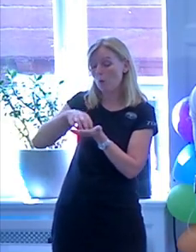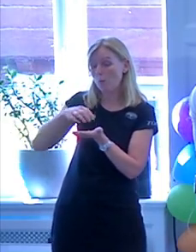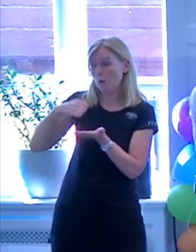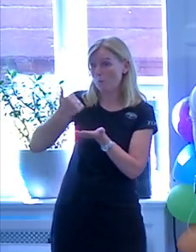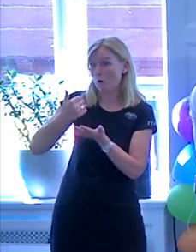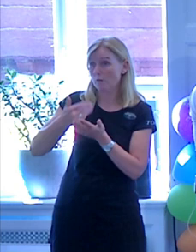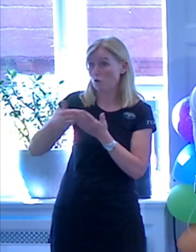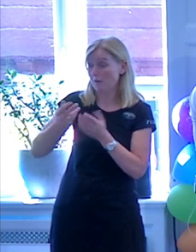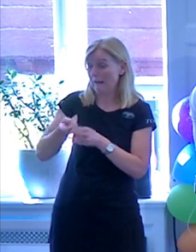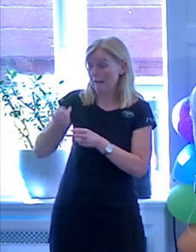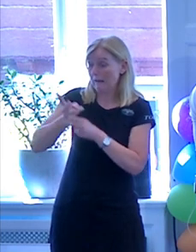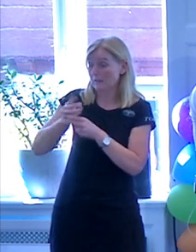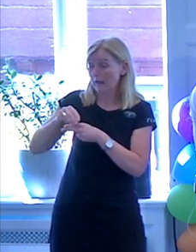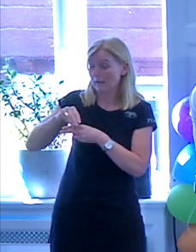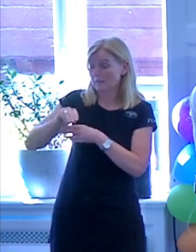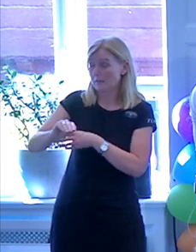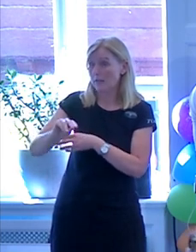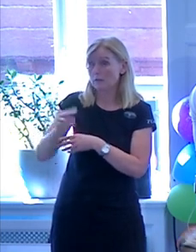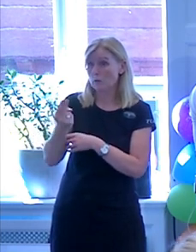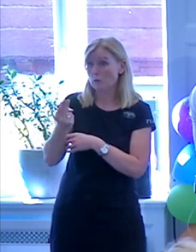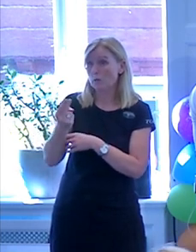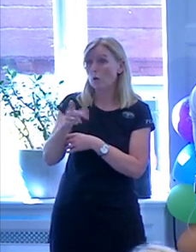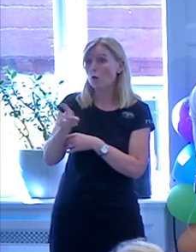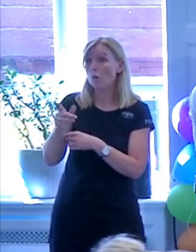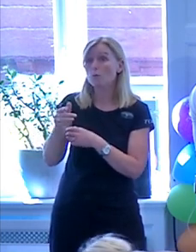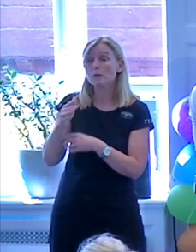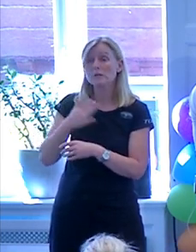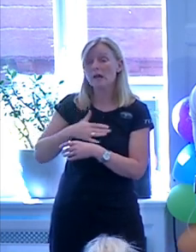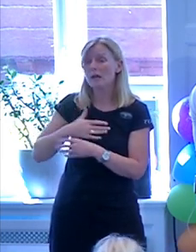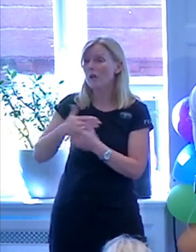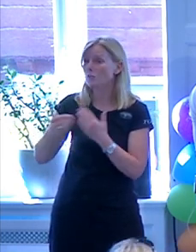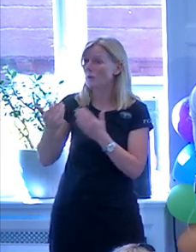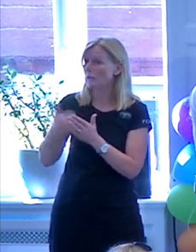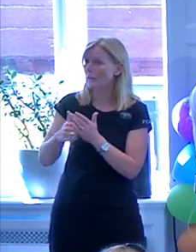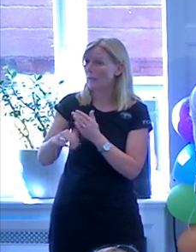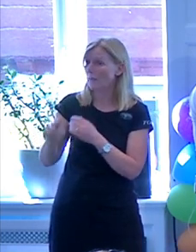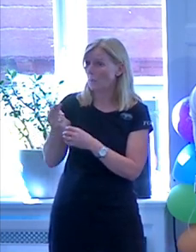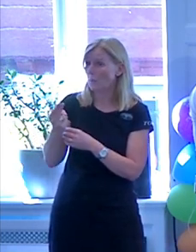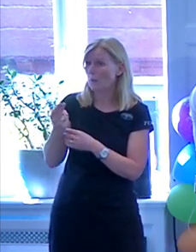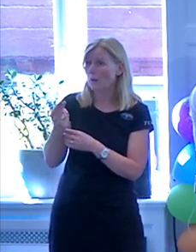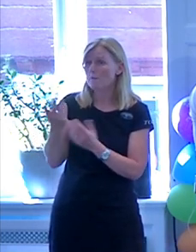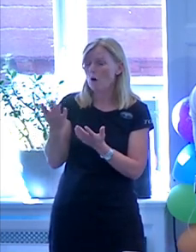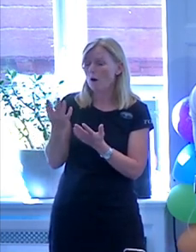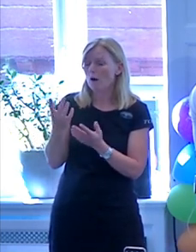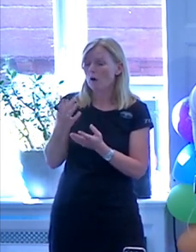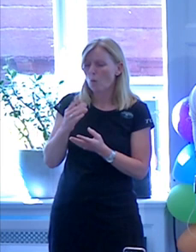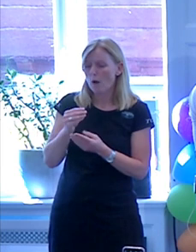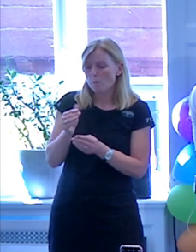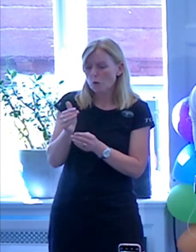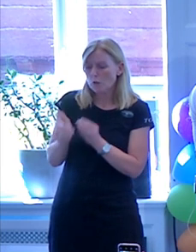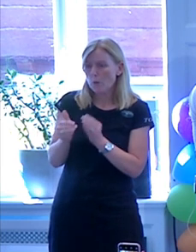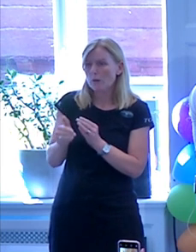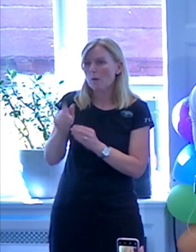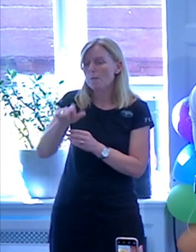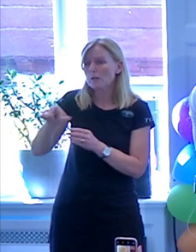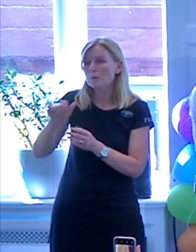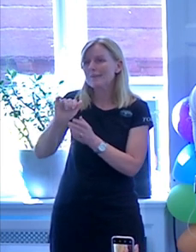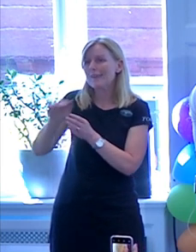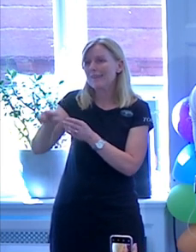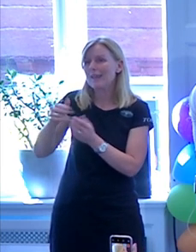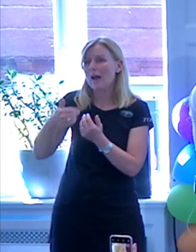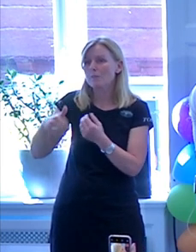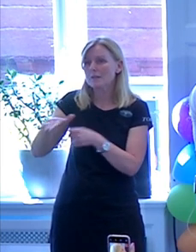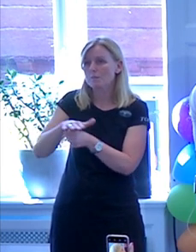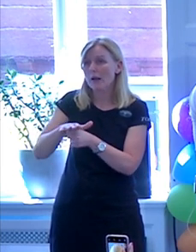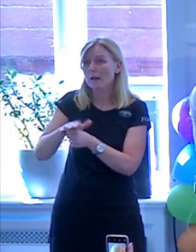behöver göra en extra insats, de gör det gärna för att i slutändan om personer inte kommer ut på